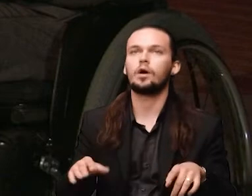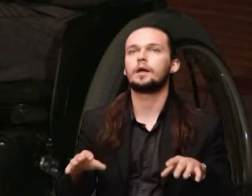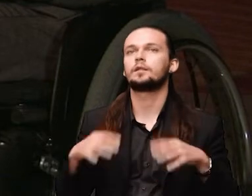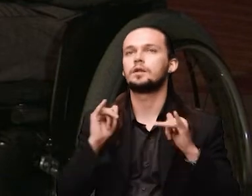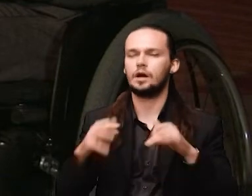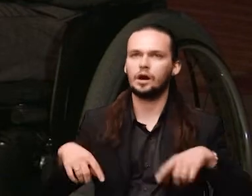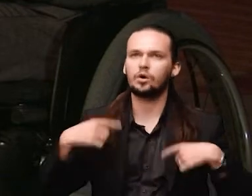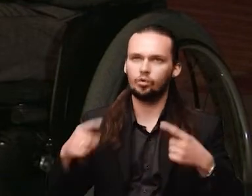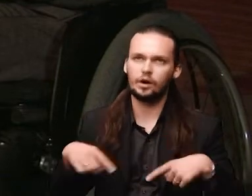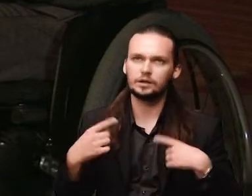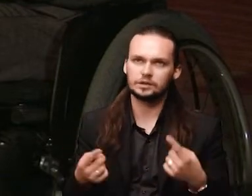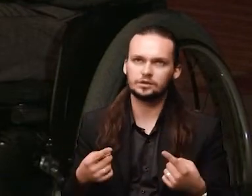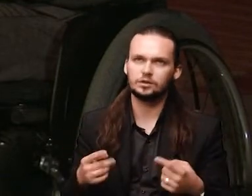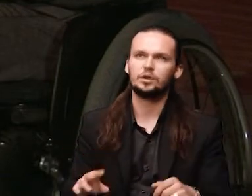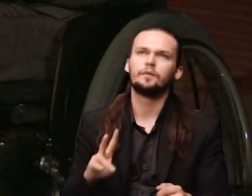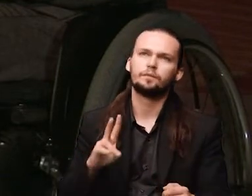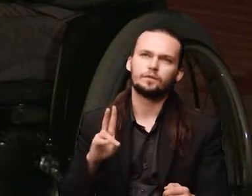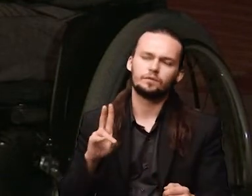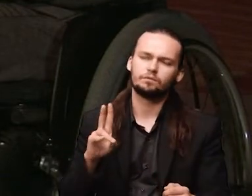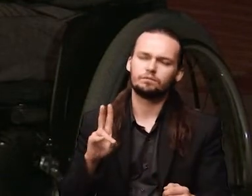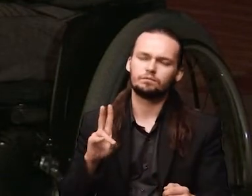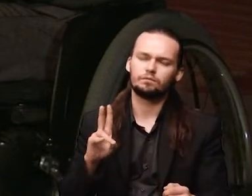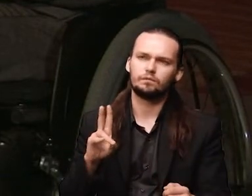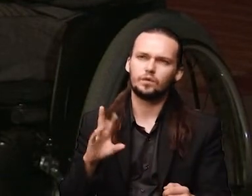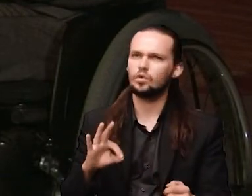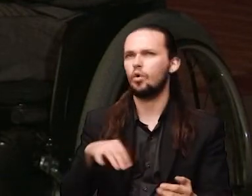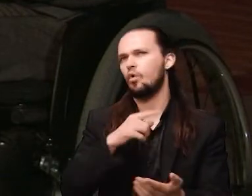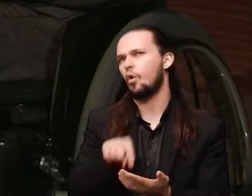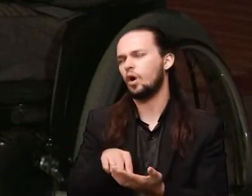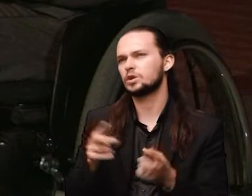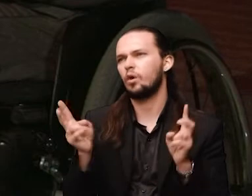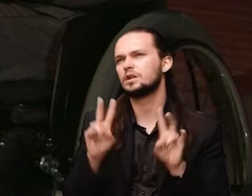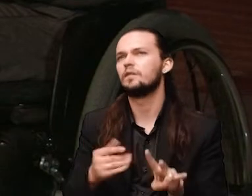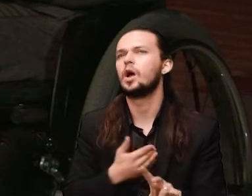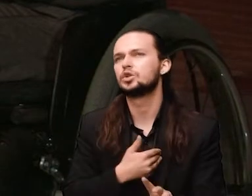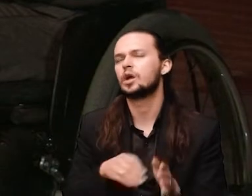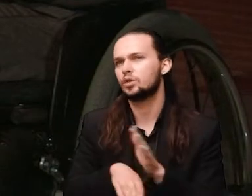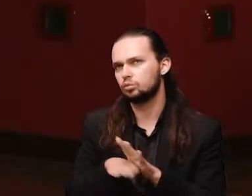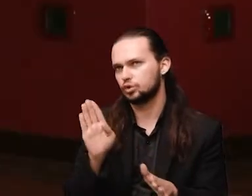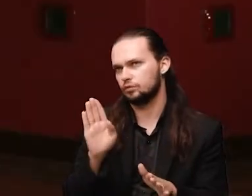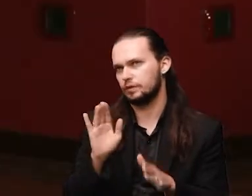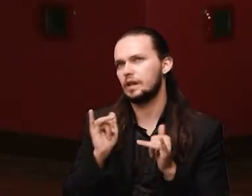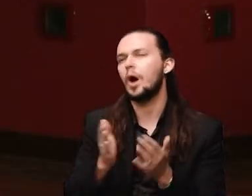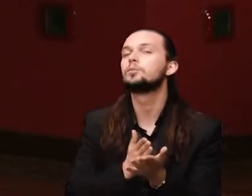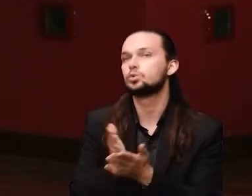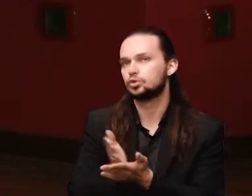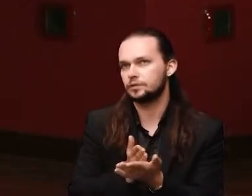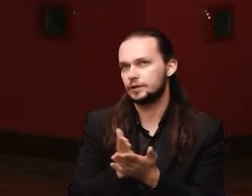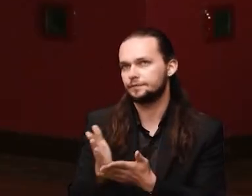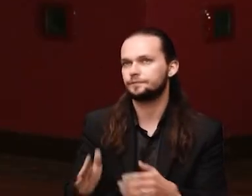безупречно. А для колясок... Но транспорт, конечно, городской оставляет желать лучшего в обслуживании. Вот так я могу